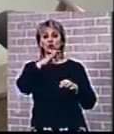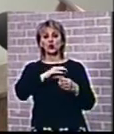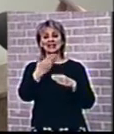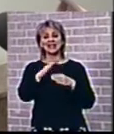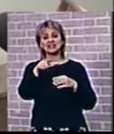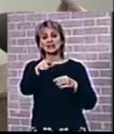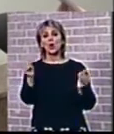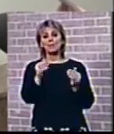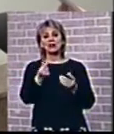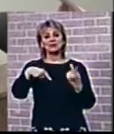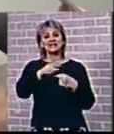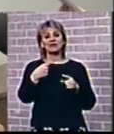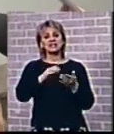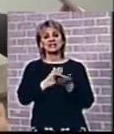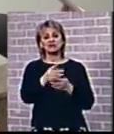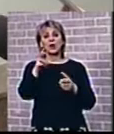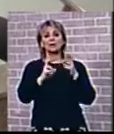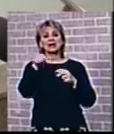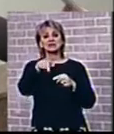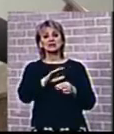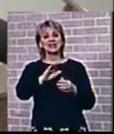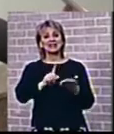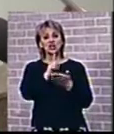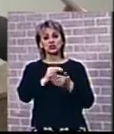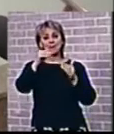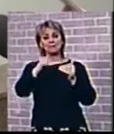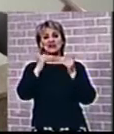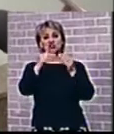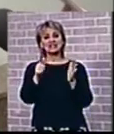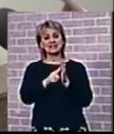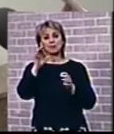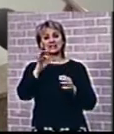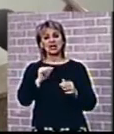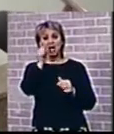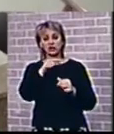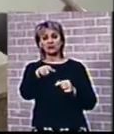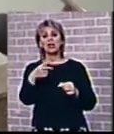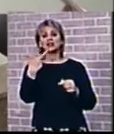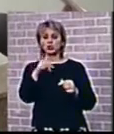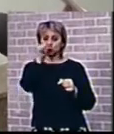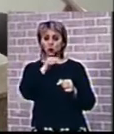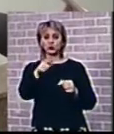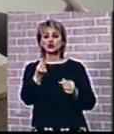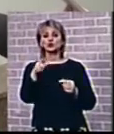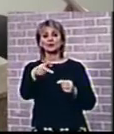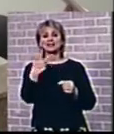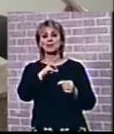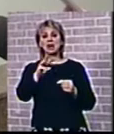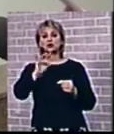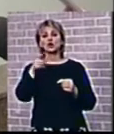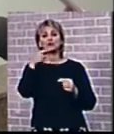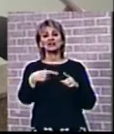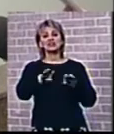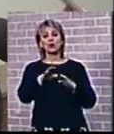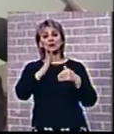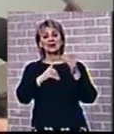для малого бизнеса в этих сферах, в производственной сфере сельхоз, не должна превышать 7% годовых на 3 года. Сумма 3 миллиона рублей.